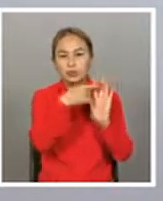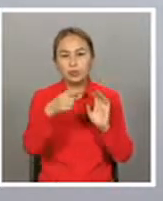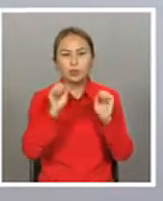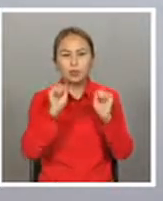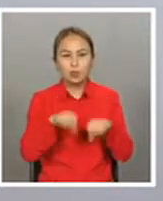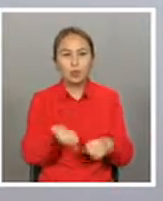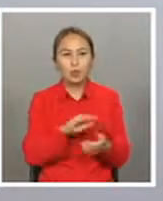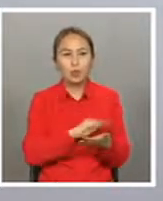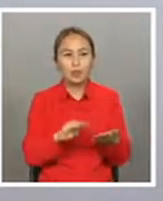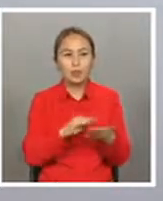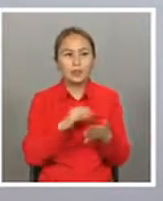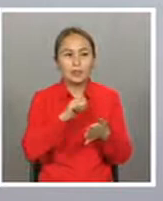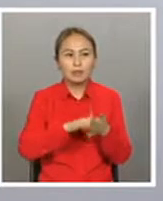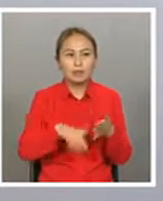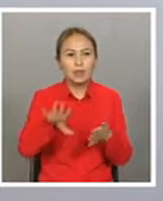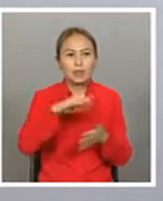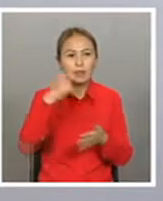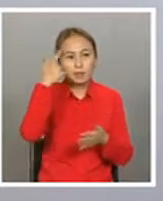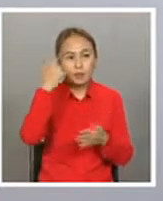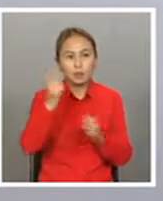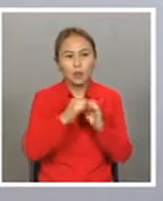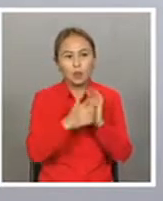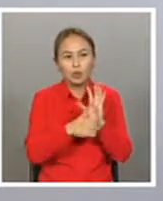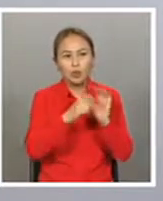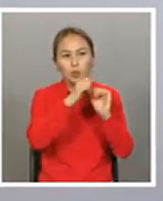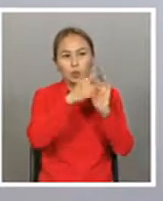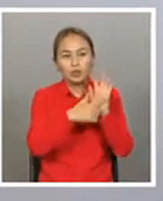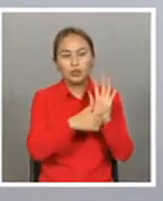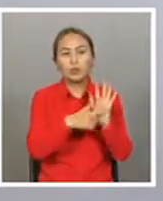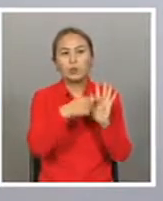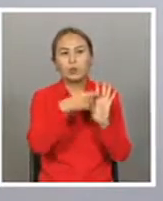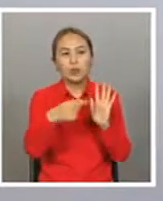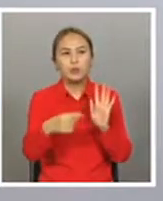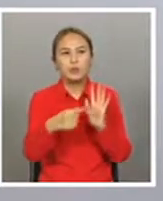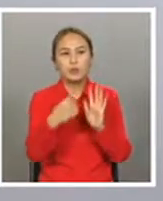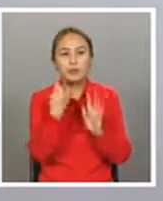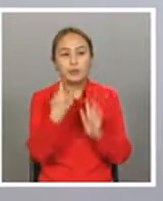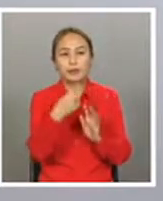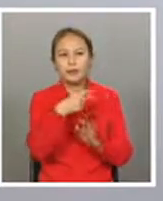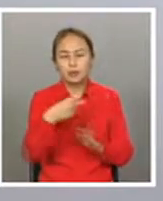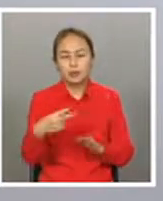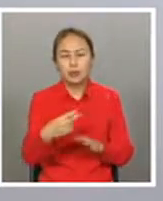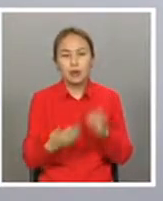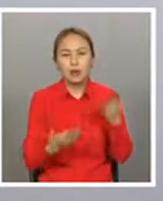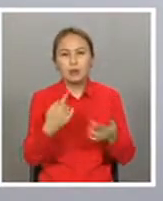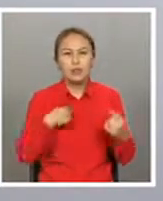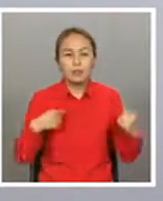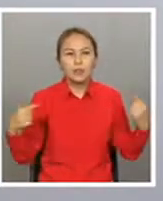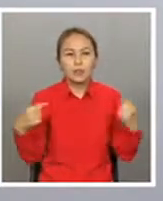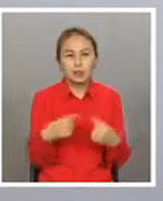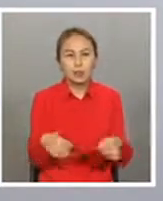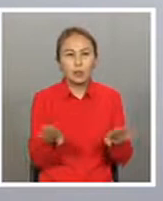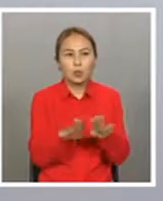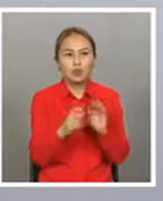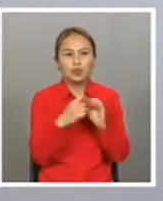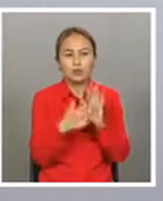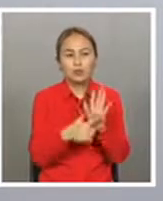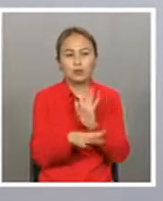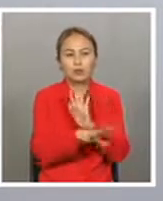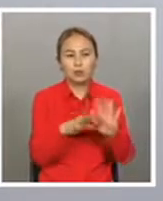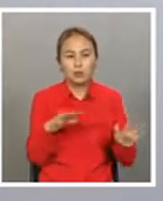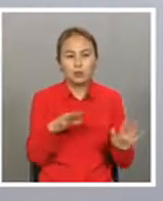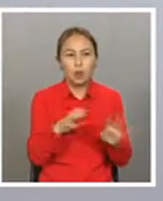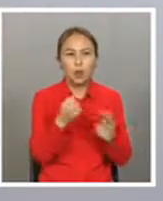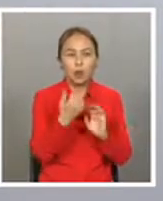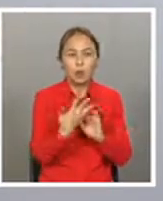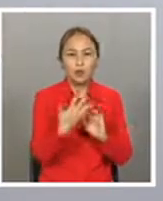болады. Себебі біз білеміз ғой, 17 мен 17-нің бөлінісі 1-ге тең. Ал неге мен нақты 17-ні таңдадым? Мысалы,